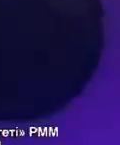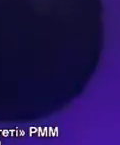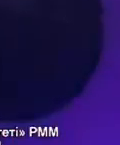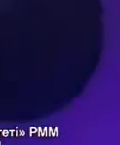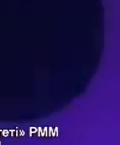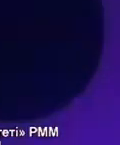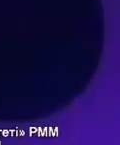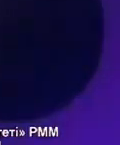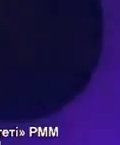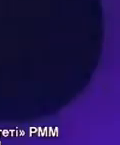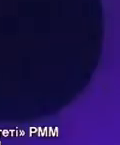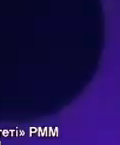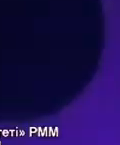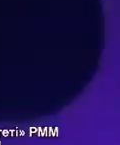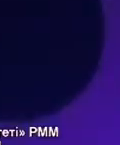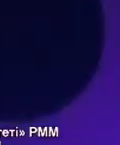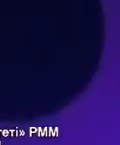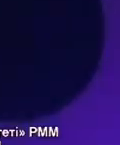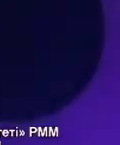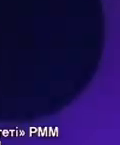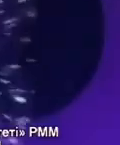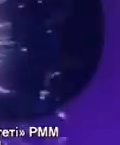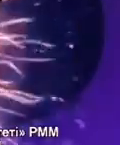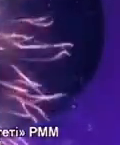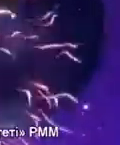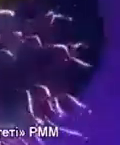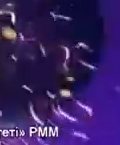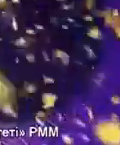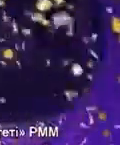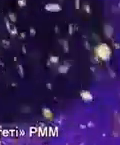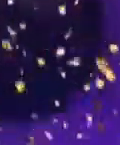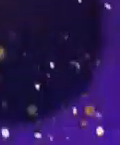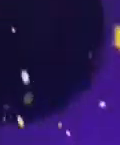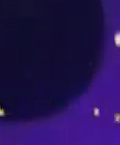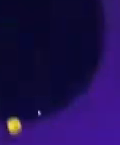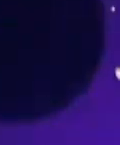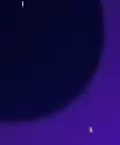5 үздік матчтың нәтижелерін таңдаңыз. Және 5 миллион теңге сіз